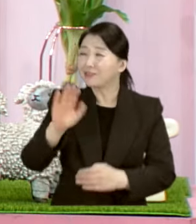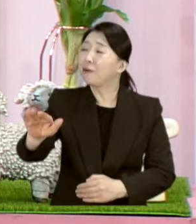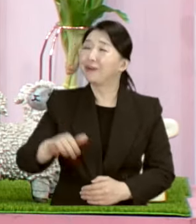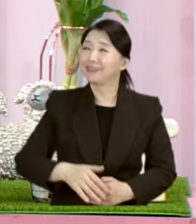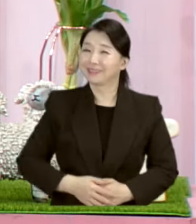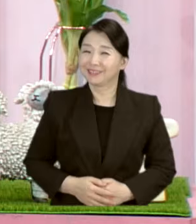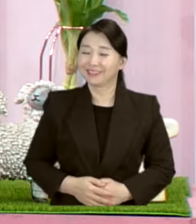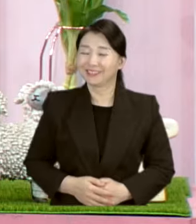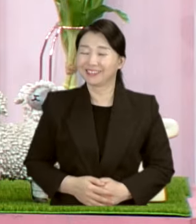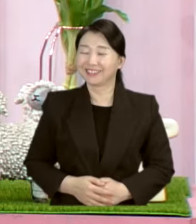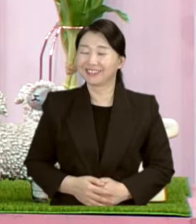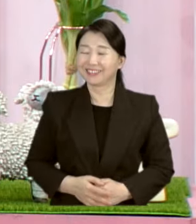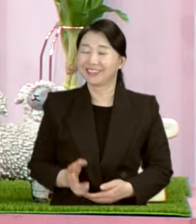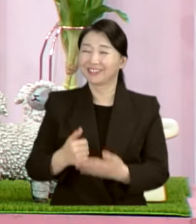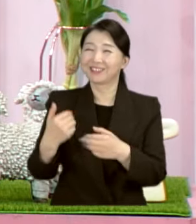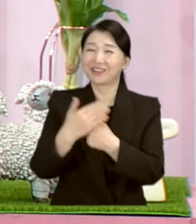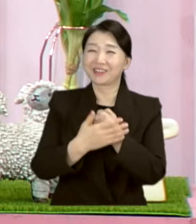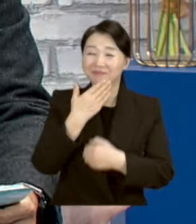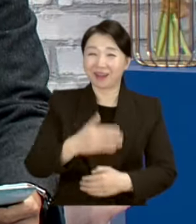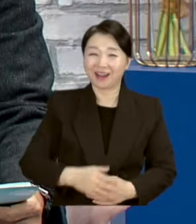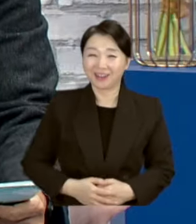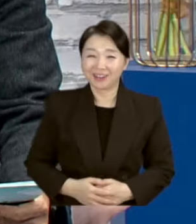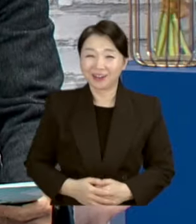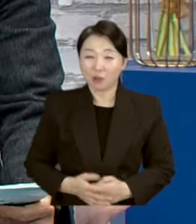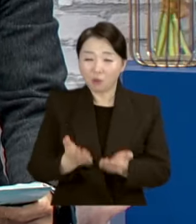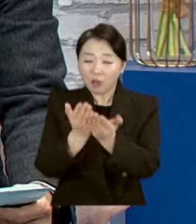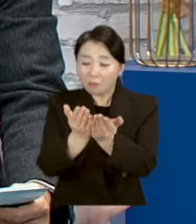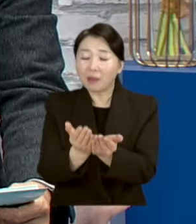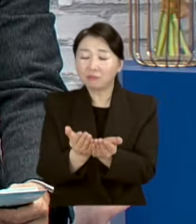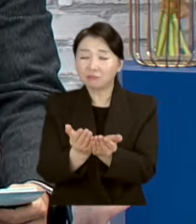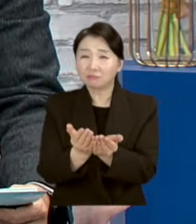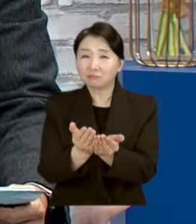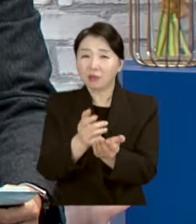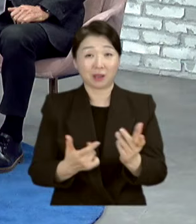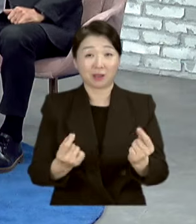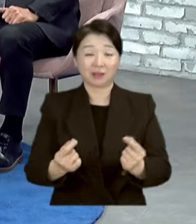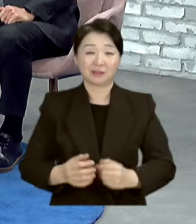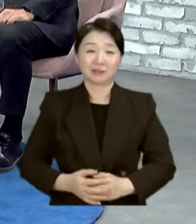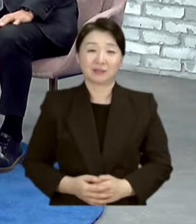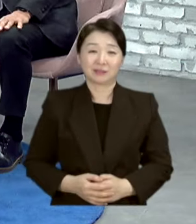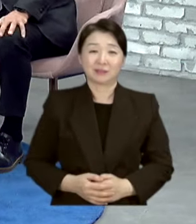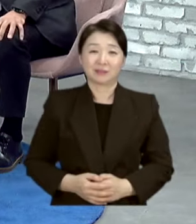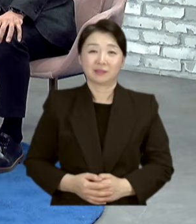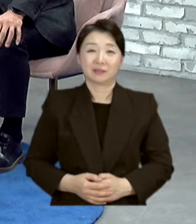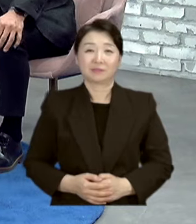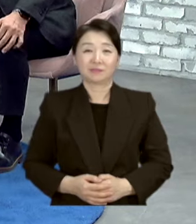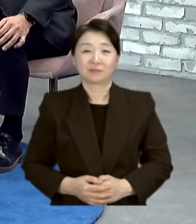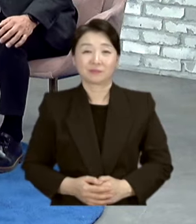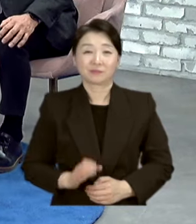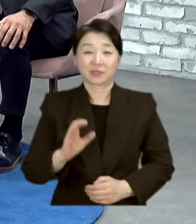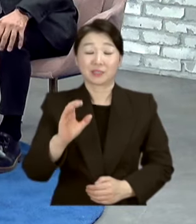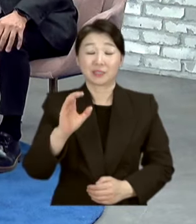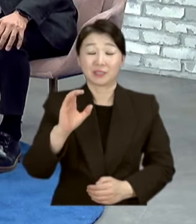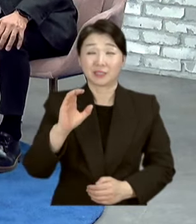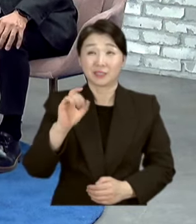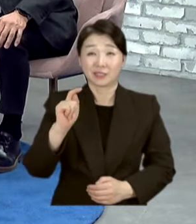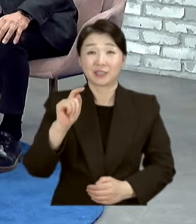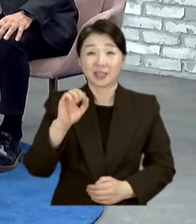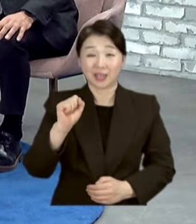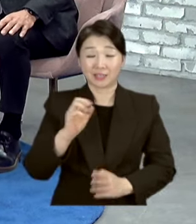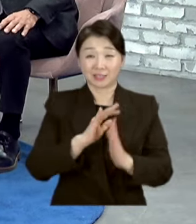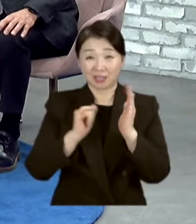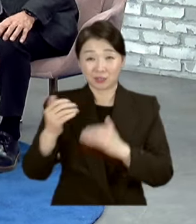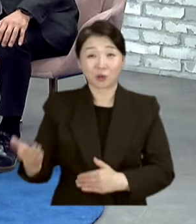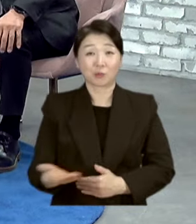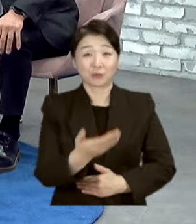저기요 주님의 은혜로 물에 뜹니다. 네. 항공모함도 물에 떠요. 자, 정식으로 우리 CTS 가족 여러분들께 인사를